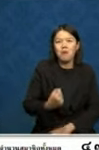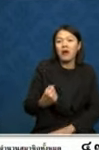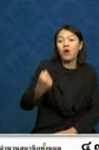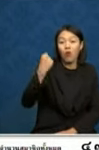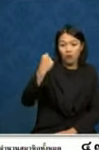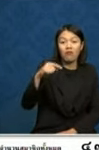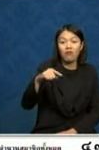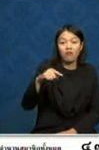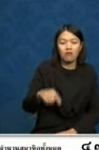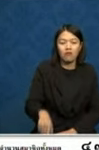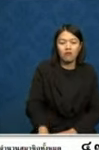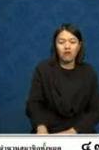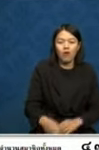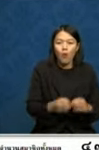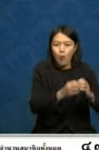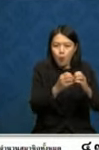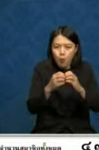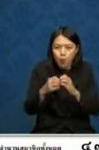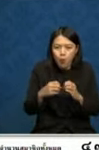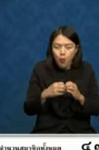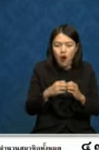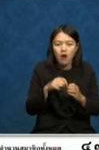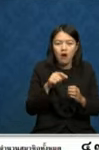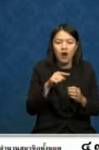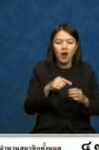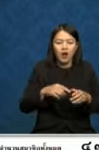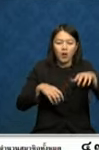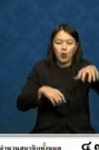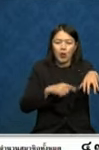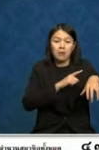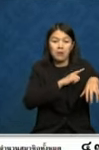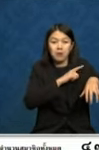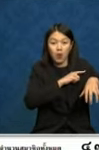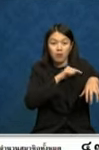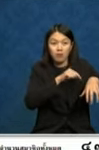ยโดยที่เข้าไปยุ่งวุ่นวายเนี่ยในสถานะของการเป็นหน่วยงานที่ทำหน้า